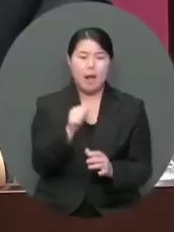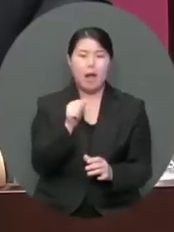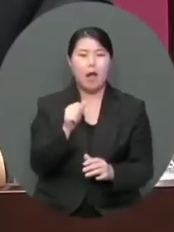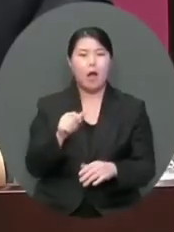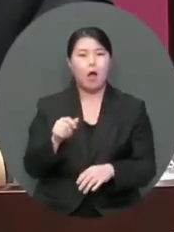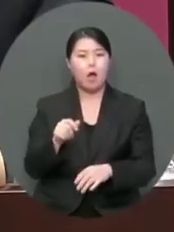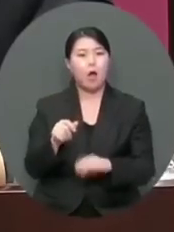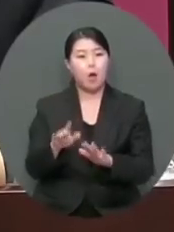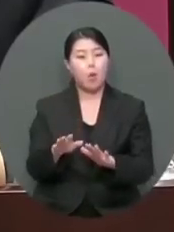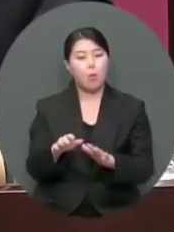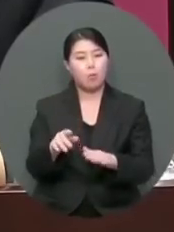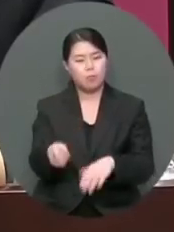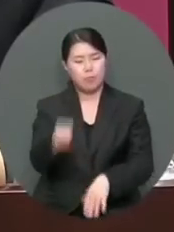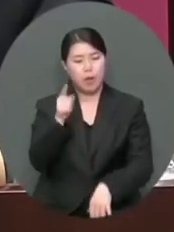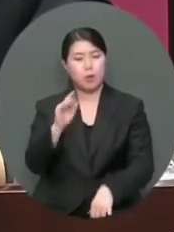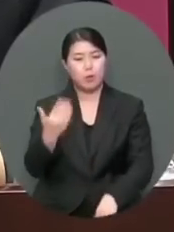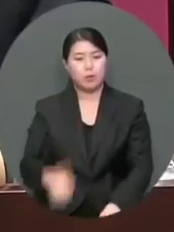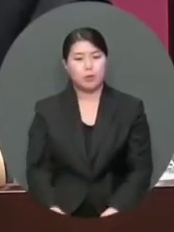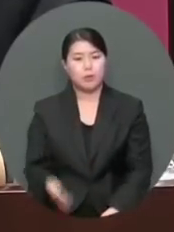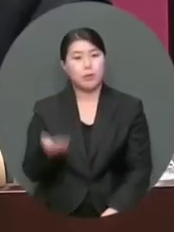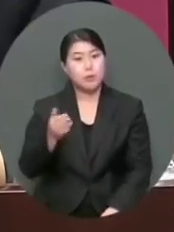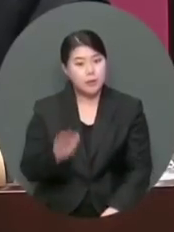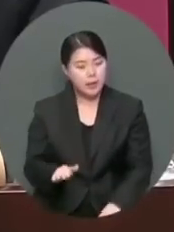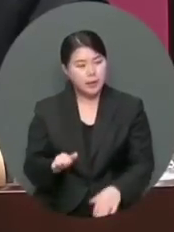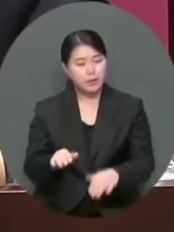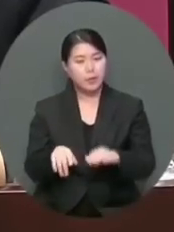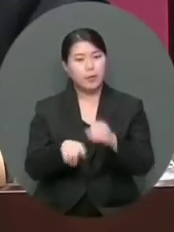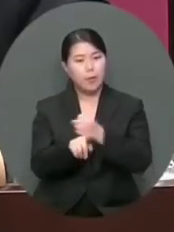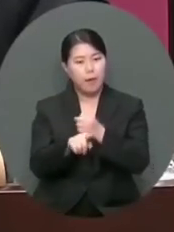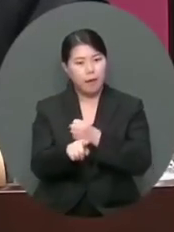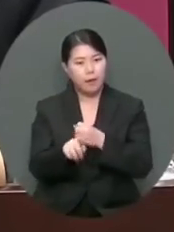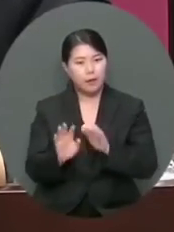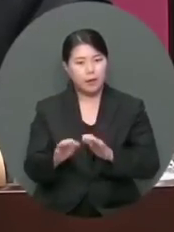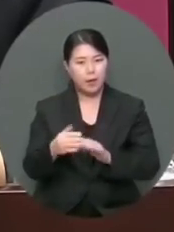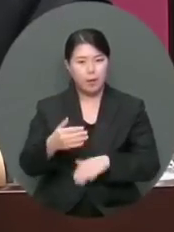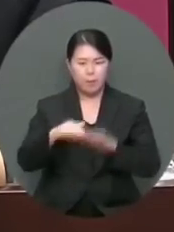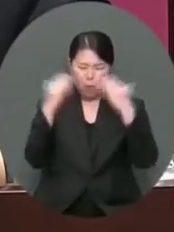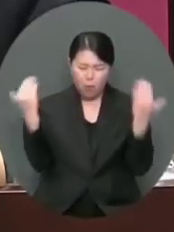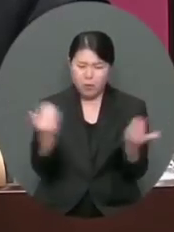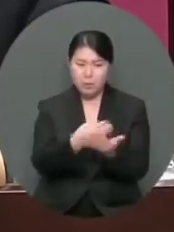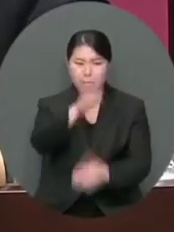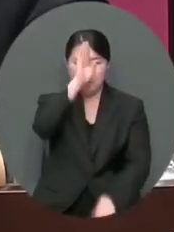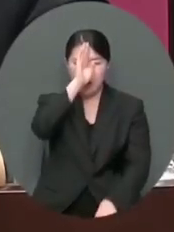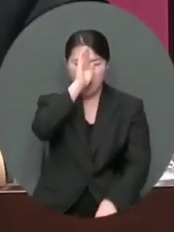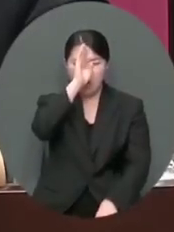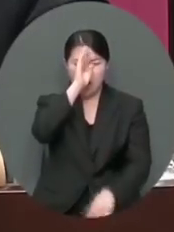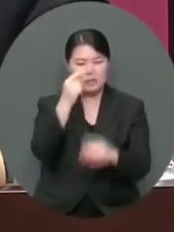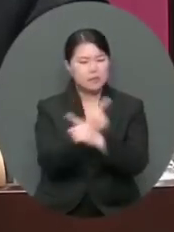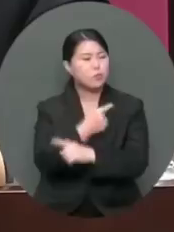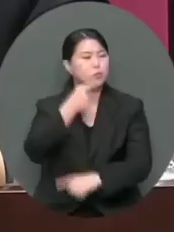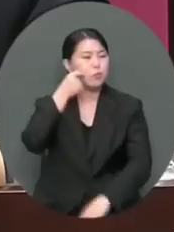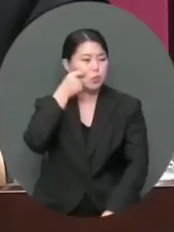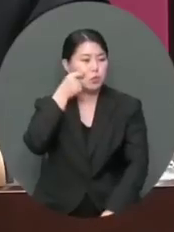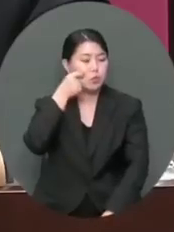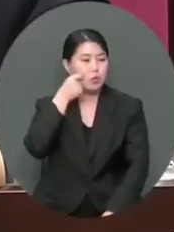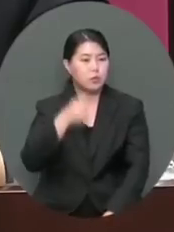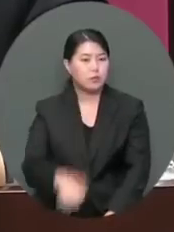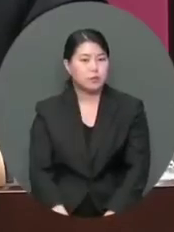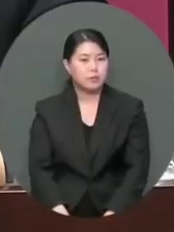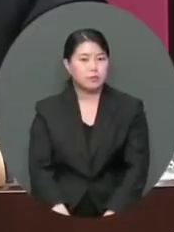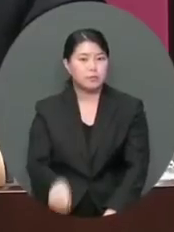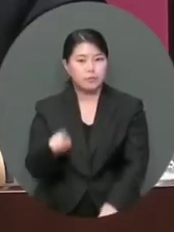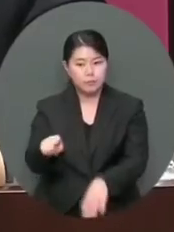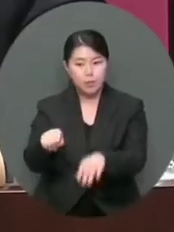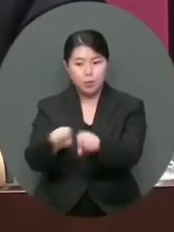되었습니다. 하지만 과학이 선천적 질병까지 치유하지는 못하더라고요. 후쿠시마 오염